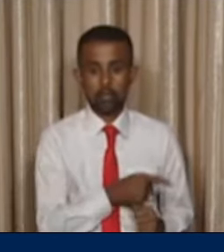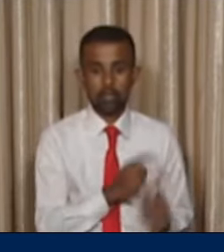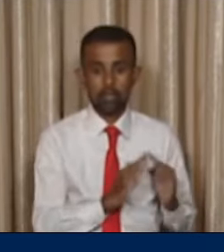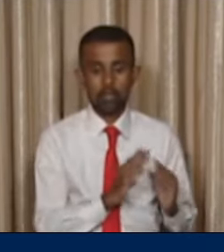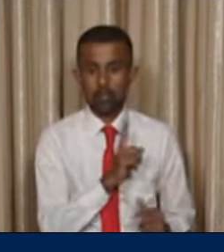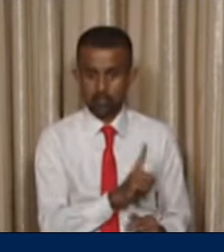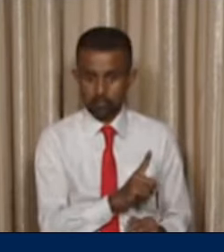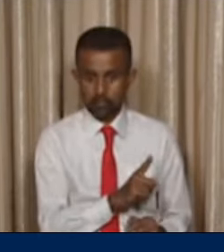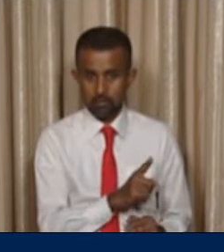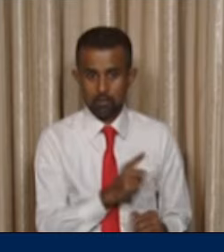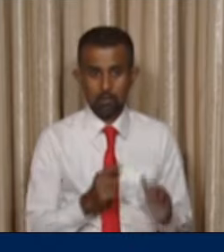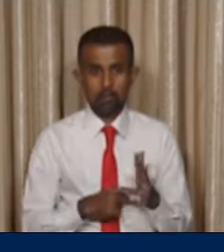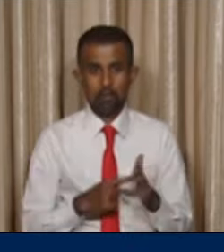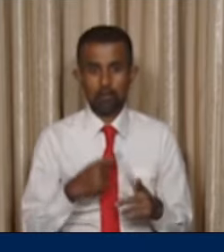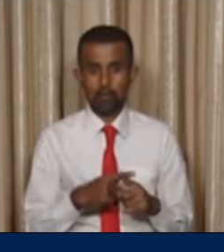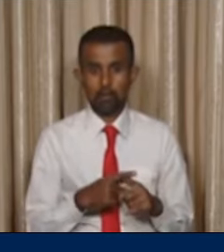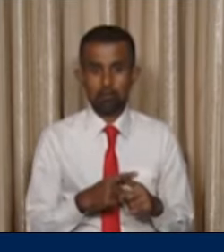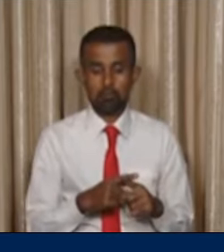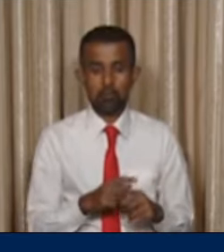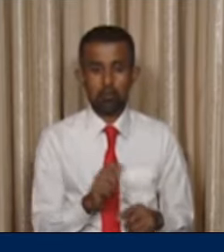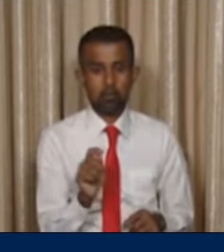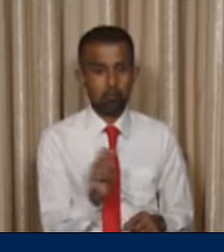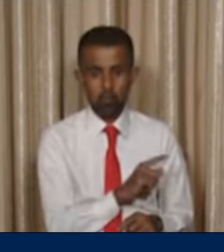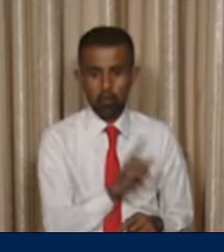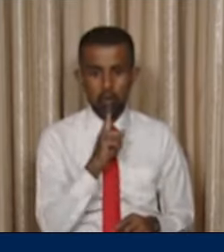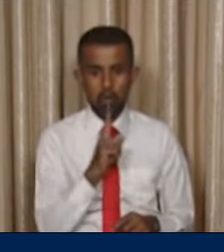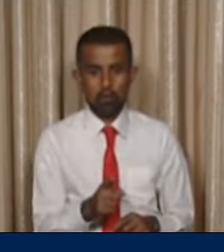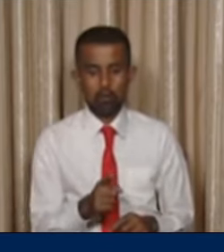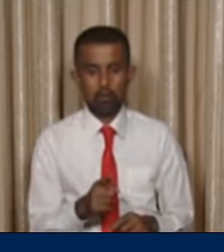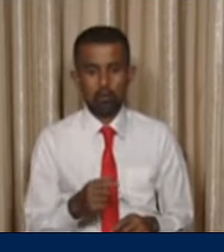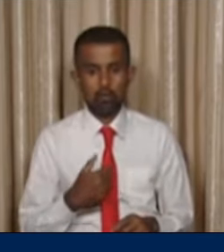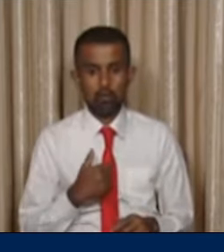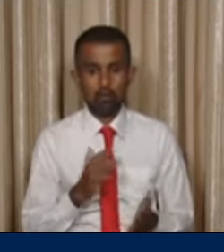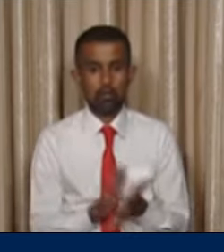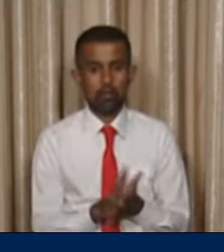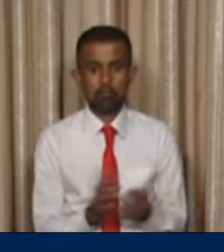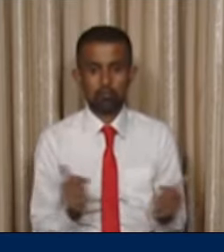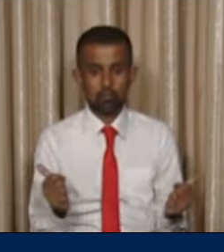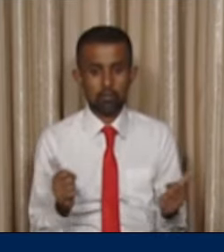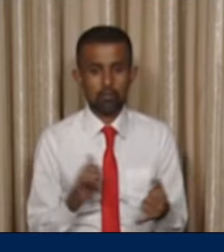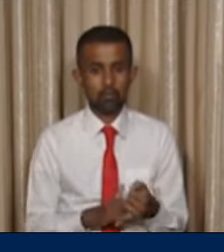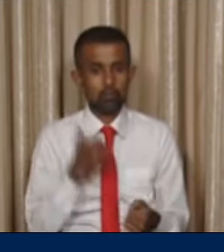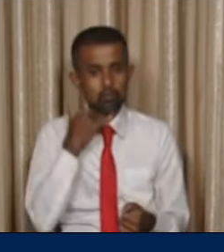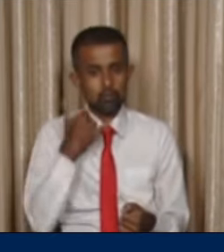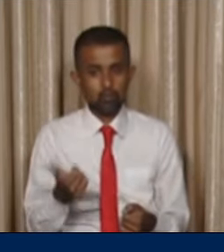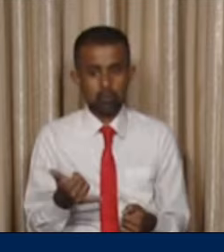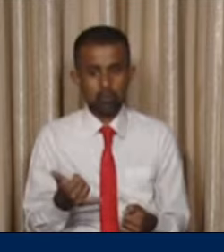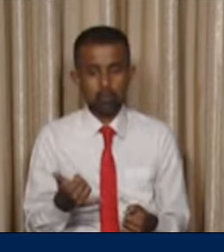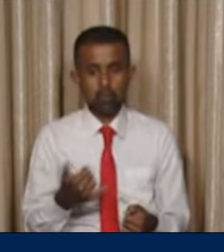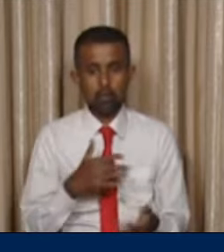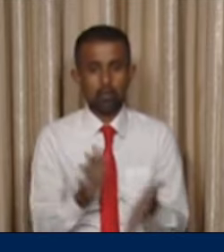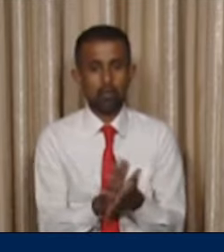ගෙදරට බද්දක් ආරෝපණය කරන්න කියලා තියෙනවා. හැබැයි මෙහෙමයි අපි සන්තෝෂ වෙනවා. සමගි ජන බලවේගයේ හැටියට අපි